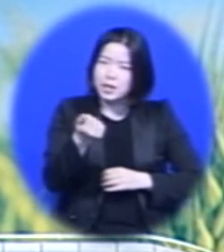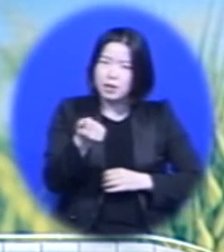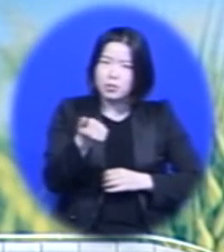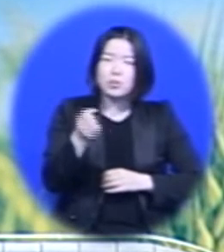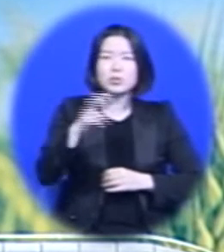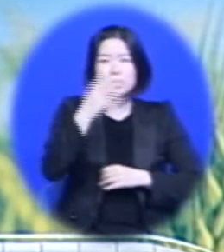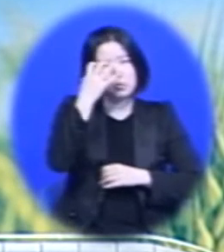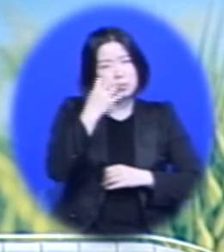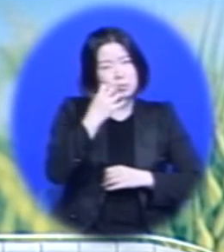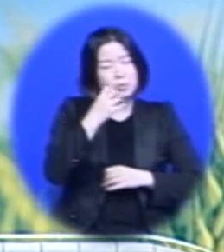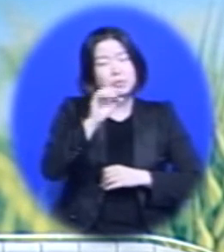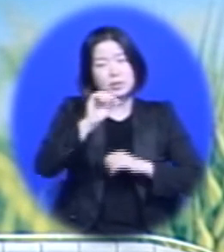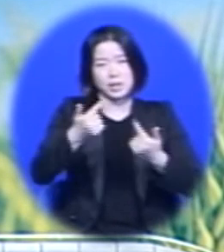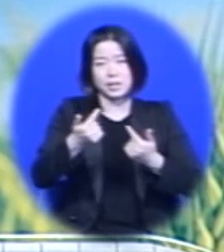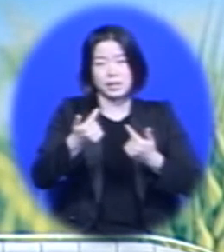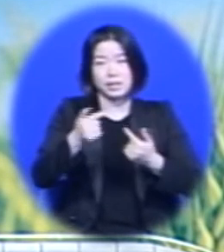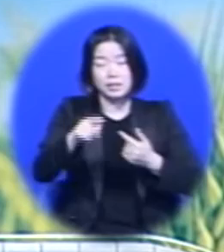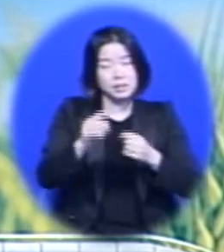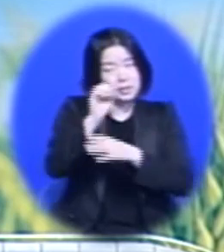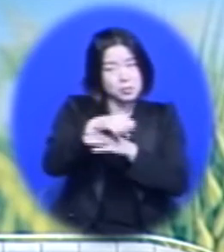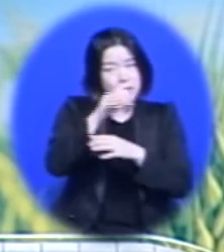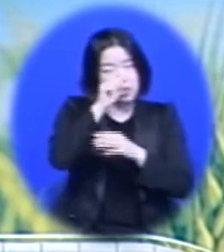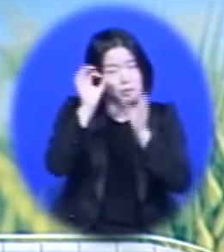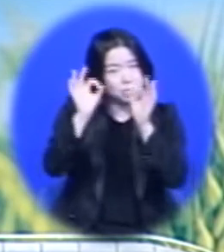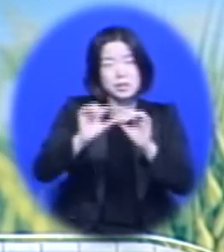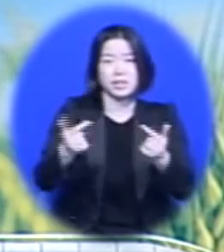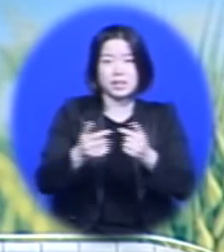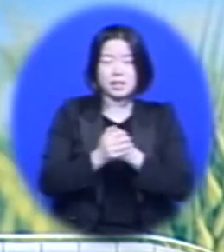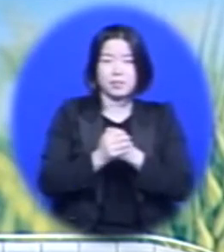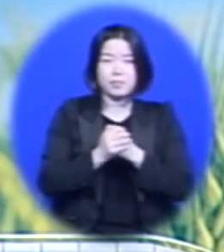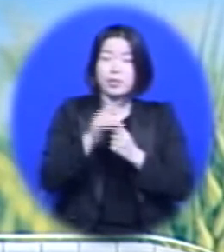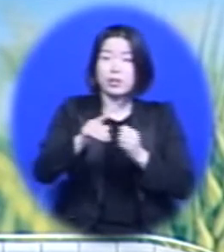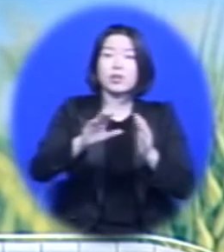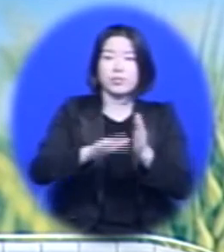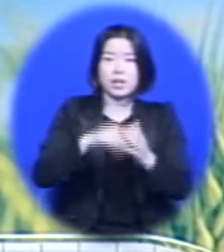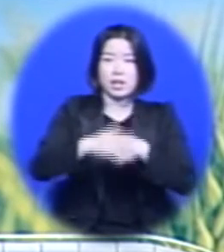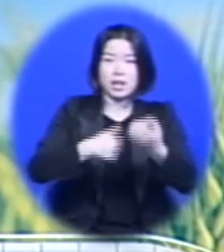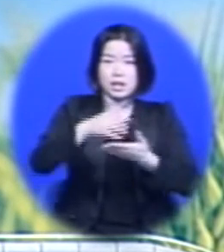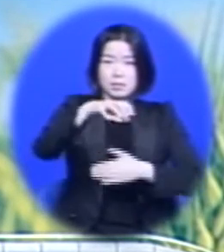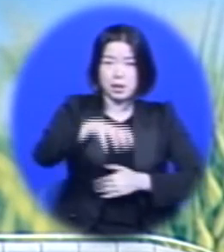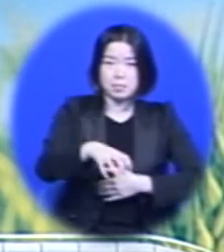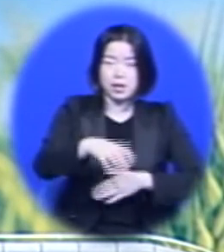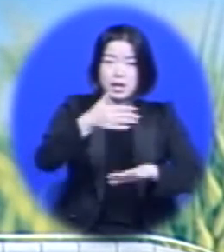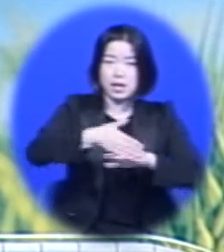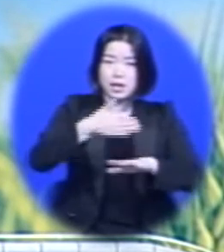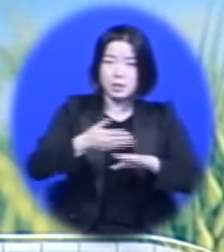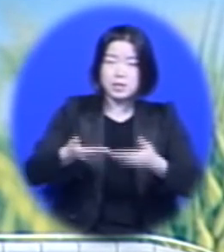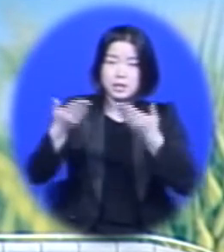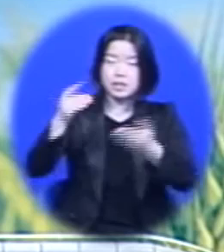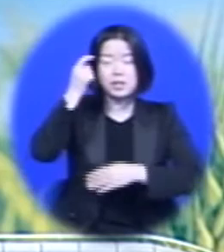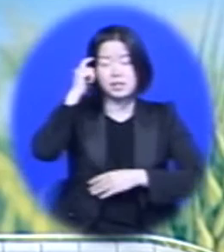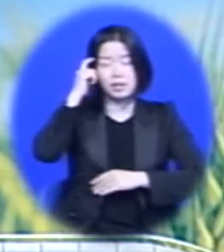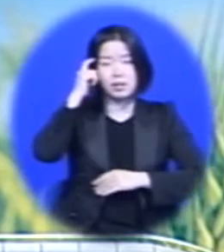없는 열매들이 대부분 첫 열매들입니다. 자, 그와 같을 때 하나님 앞에 감사드린다는